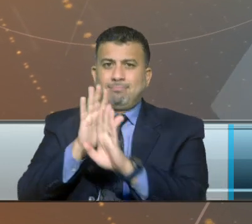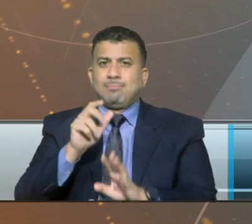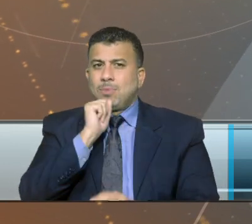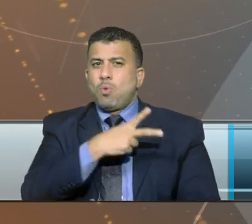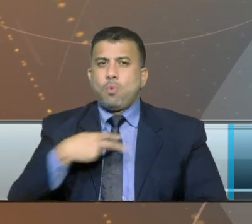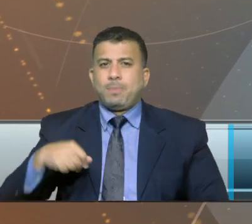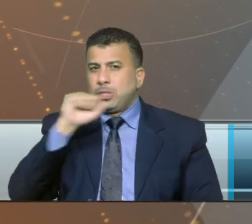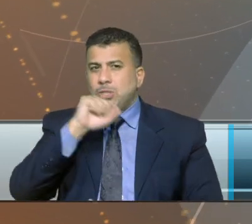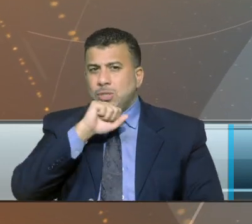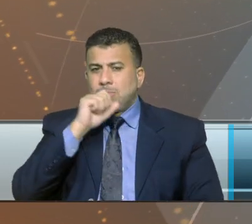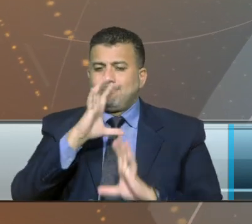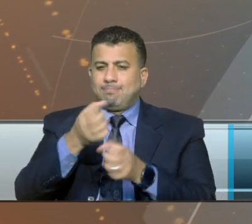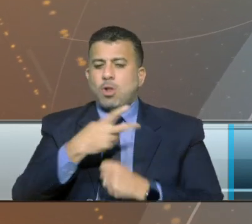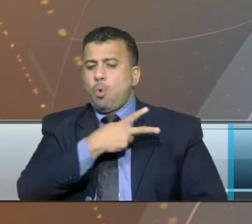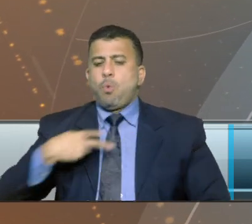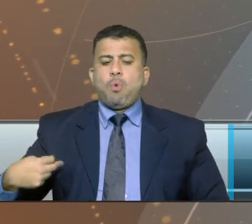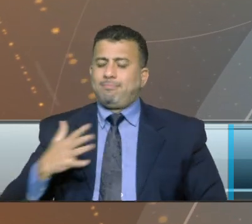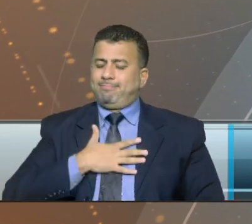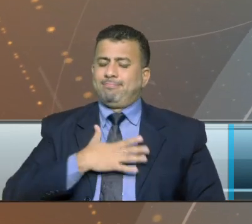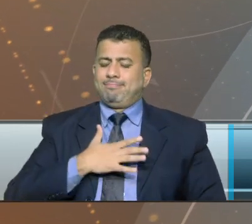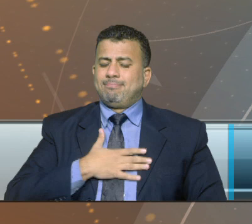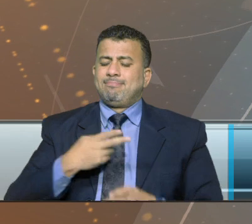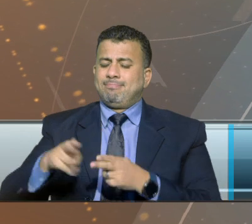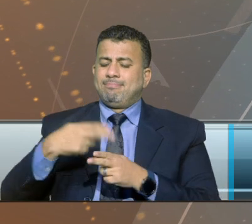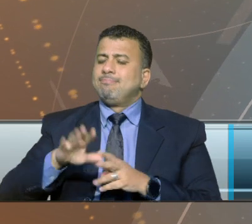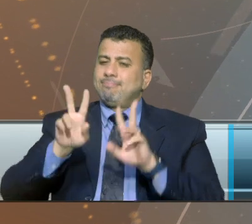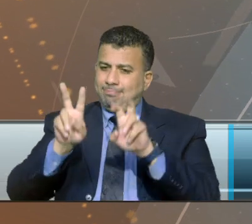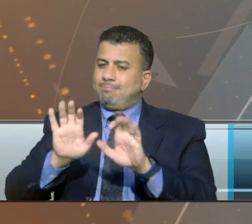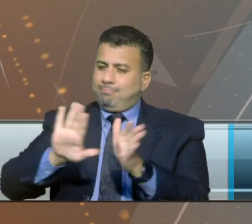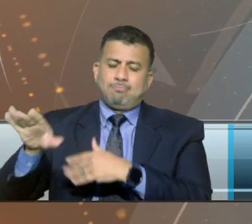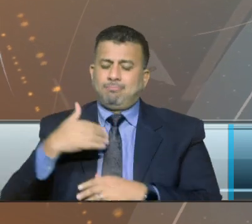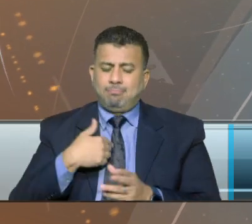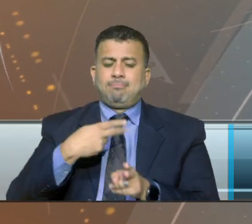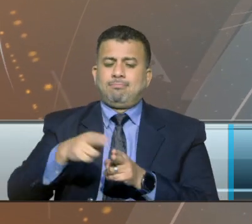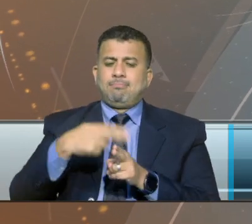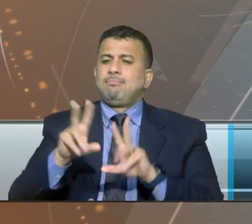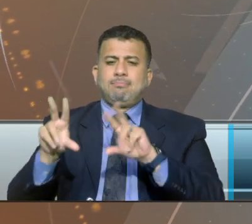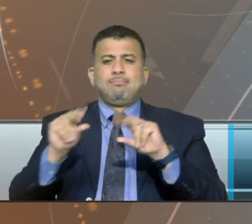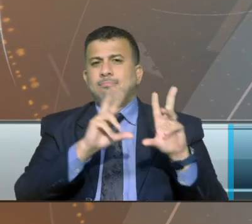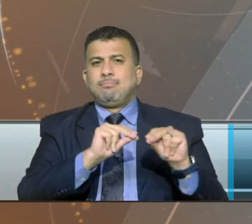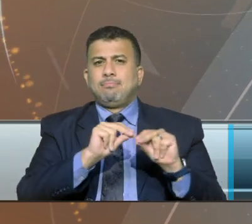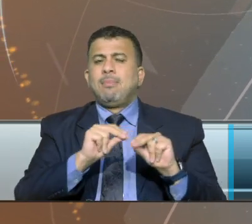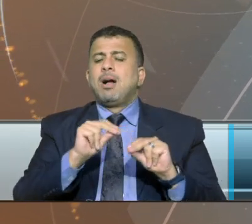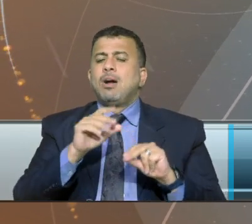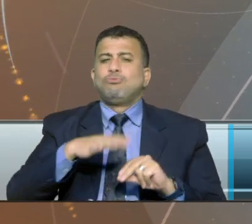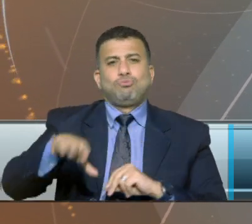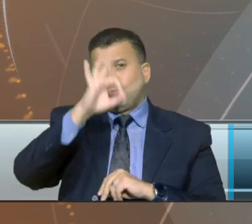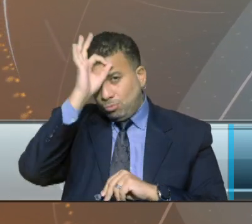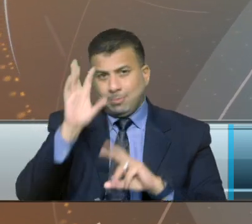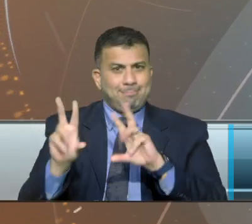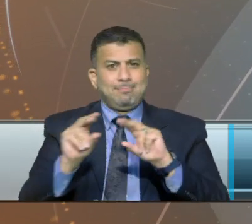الشارقه لتتكافل الحكومه بسداد الاقساط نيابه عنهم اسوه ببقيه المستفيدين